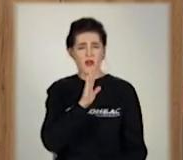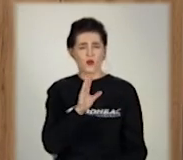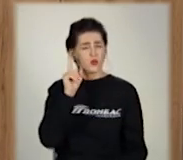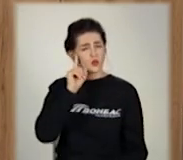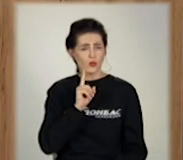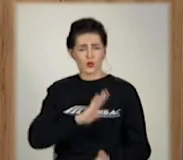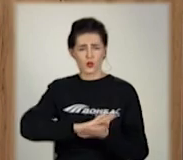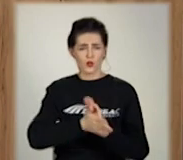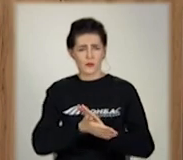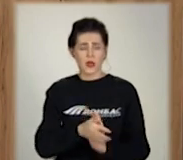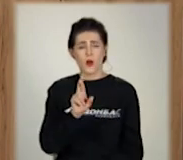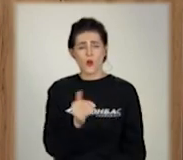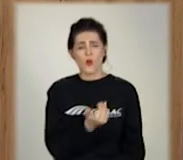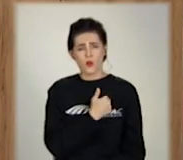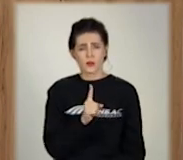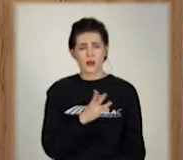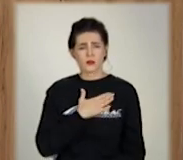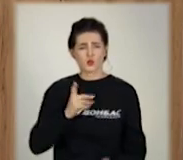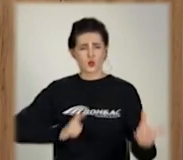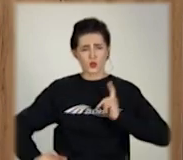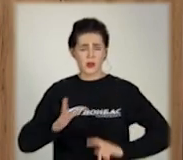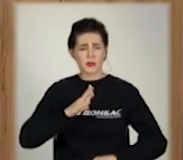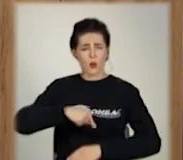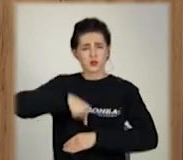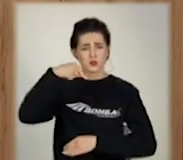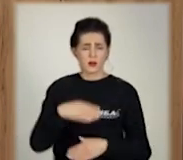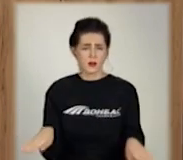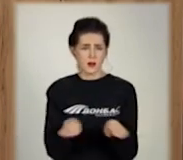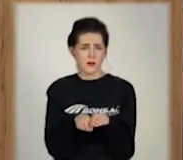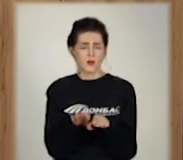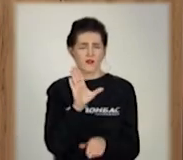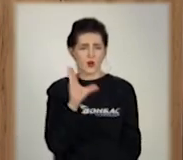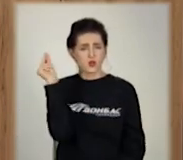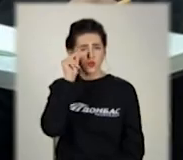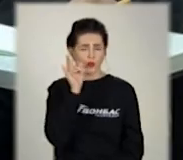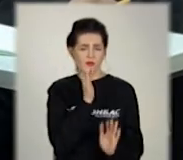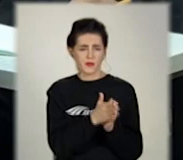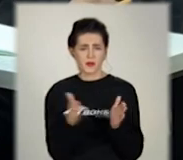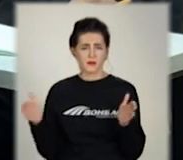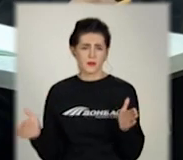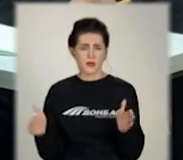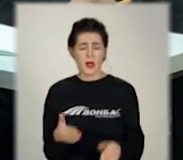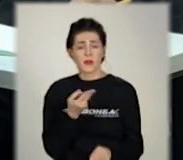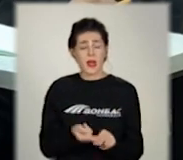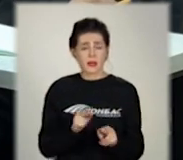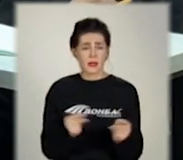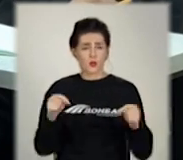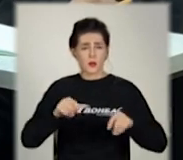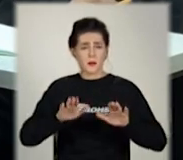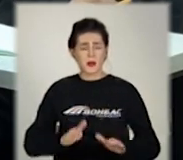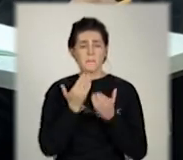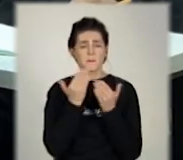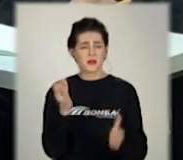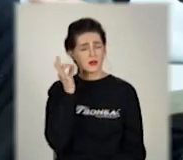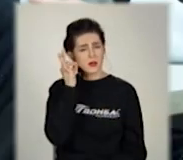И мы хотим, чтобы студенты уже сегодня ощущали то же самое в учебном процессе. У цьому закладі за останні